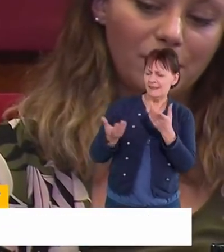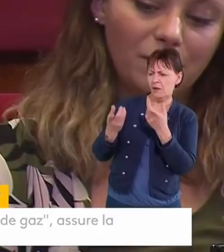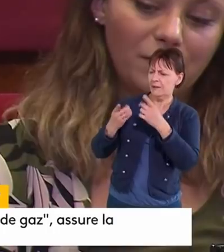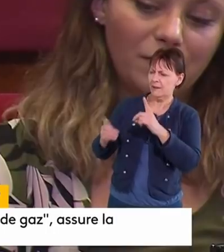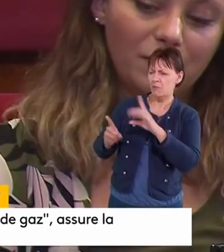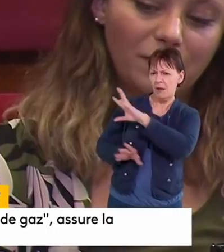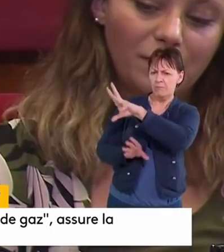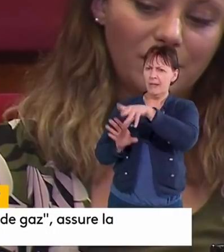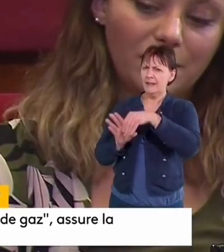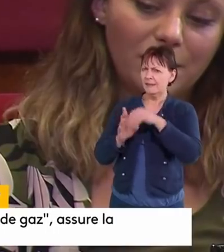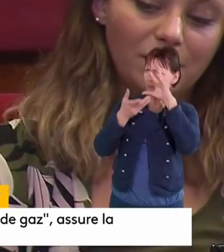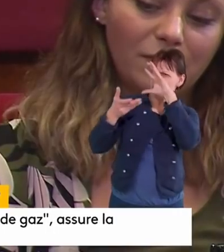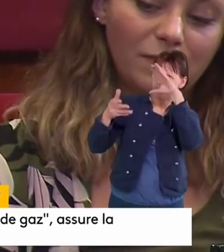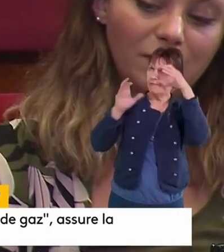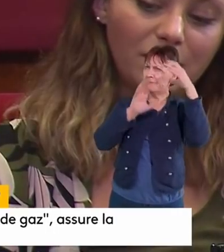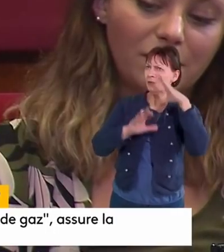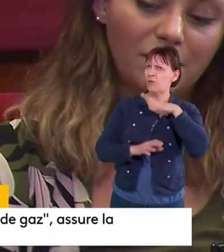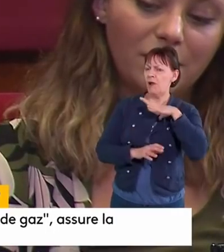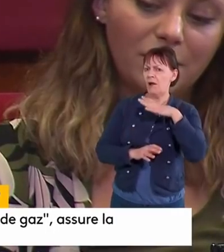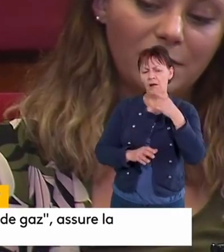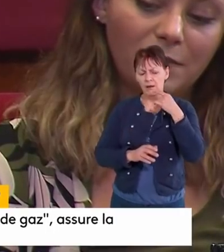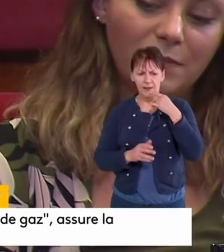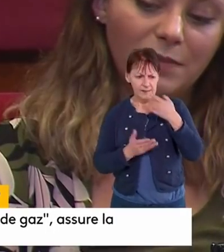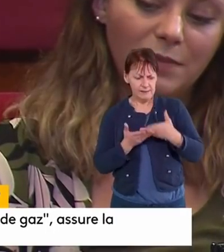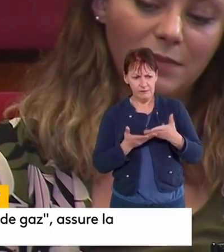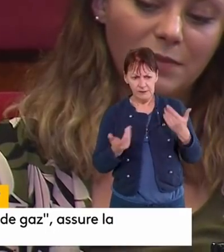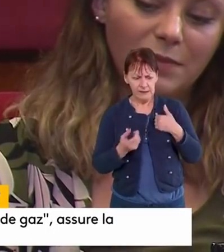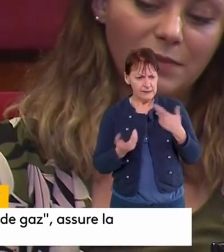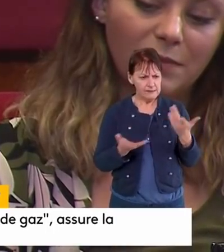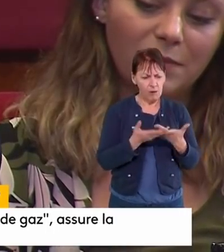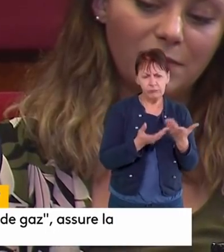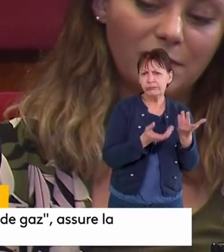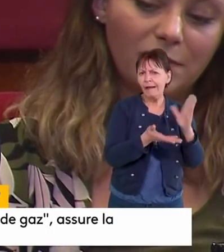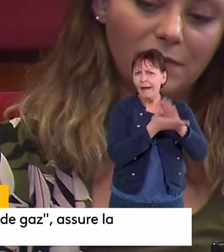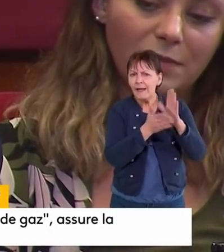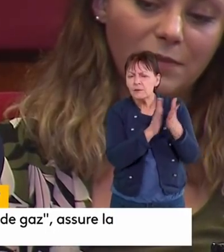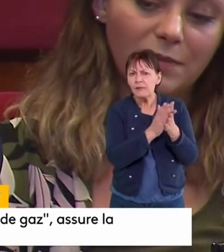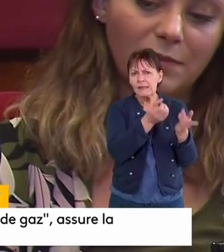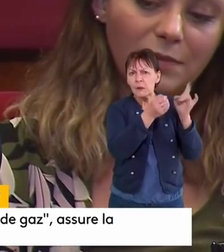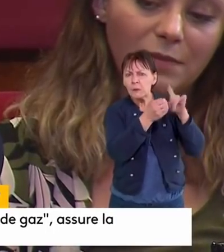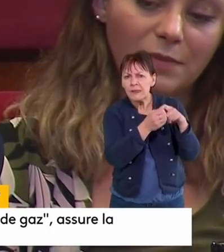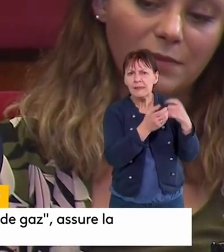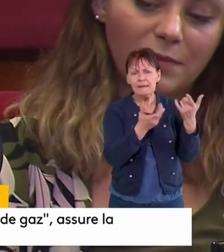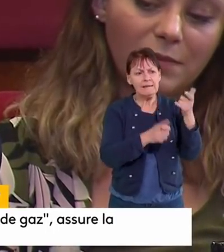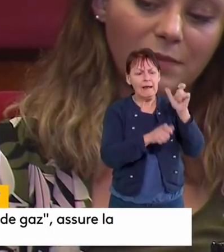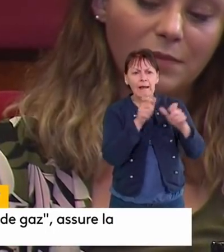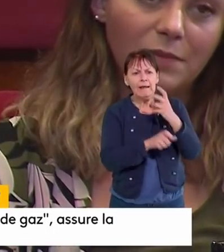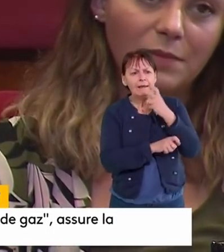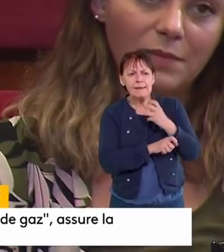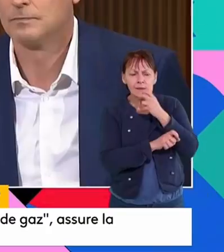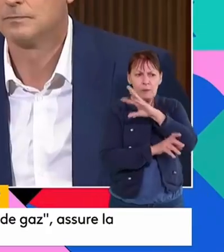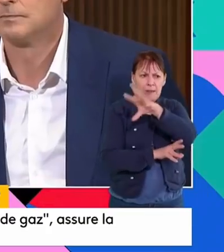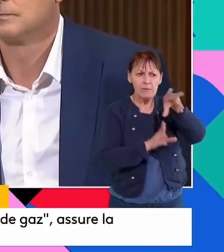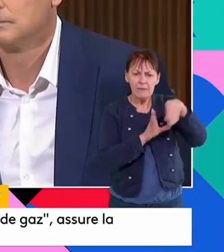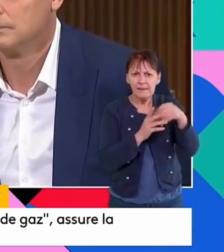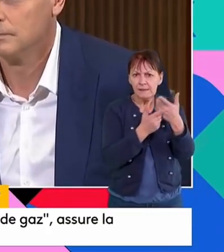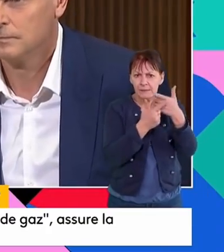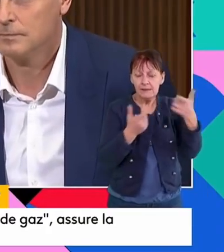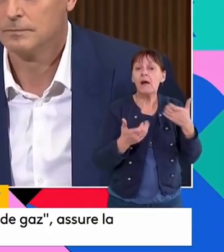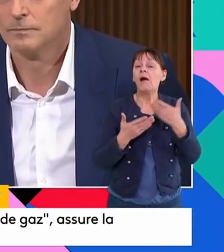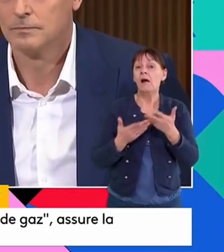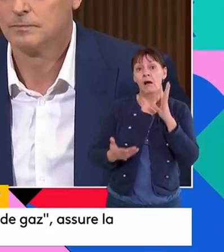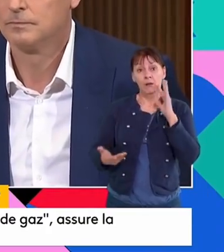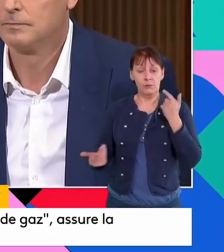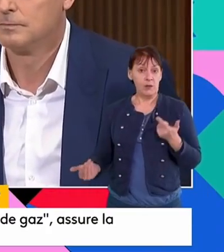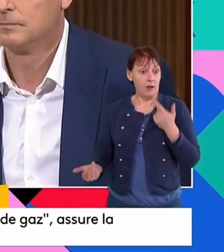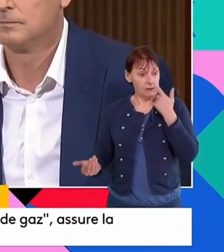participative, de la place des corps intermédiaires, mais aussi des citoyens. Ainsi, quelle place au sein de la démocratie accordez-vous à la